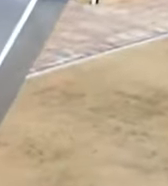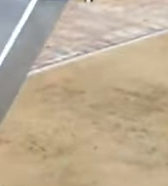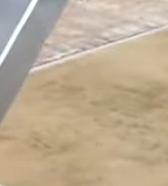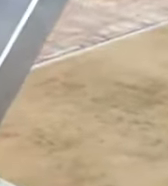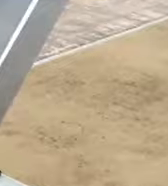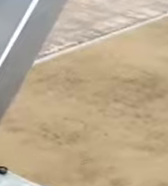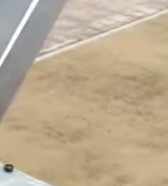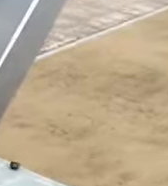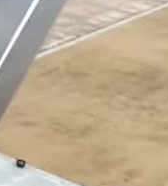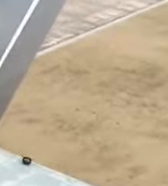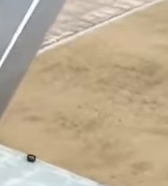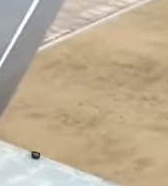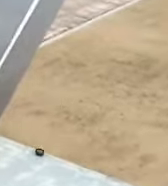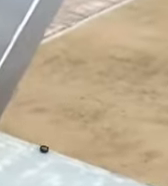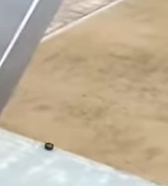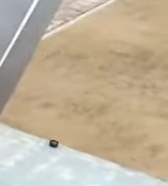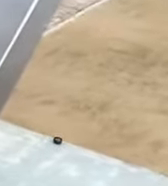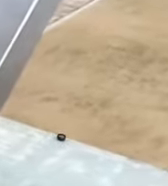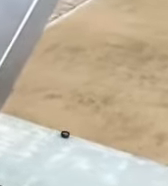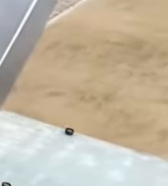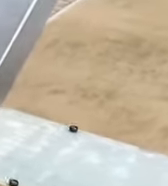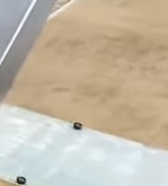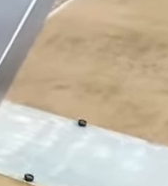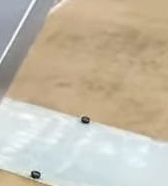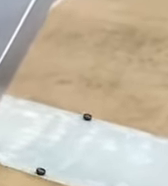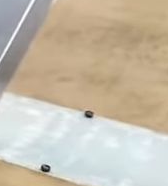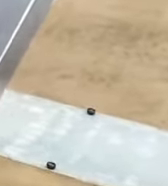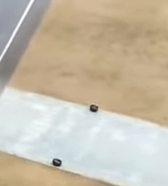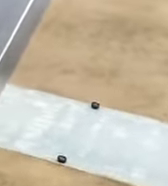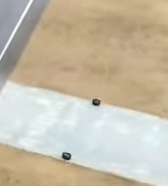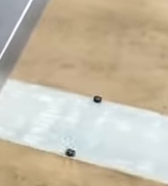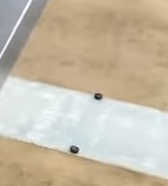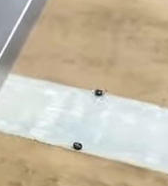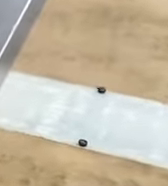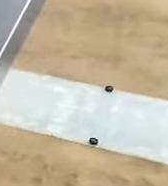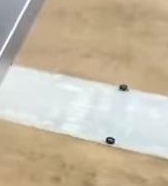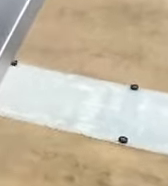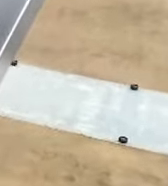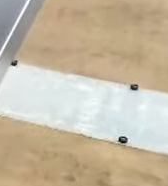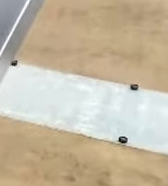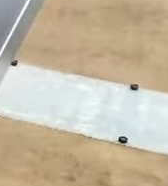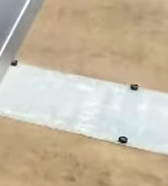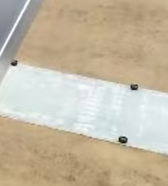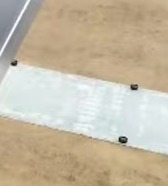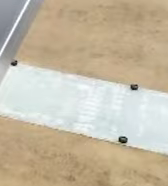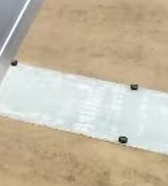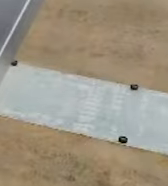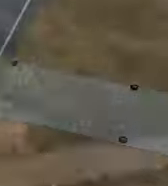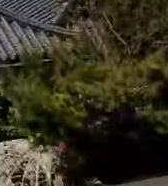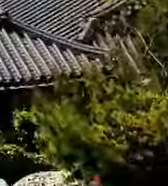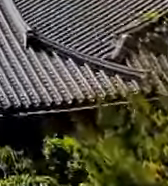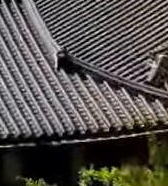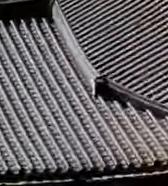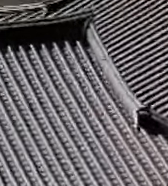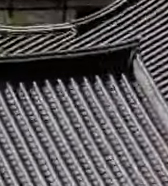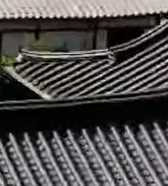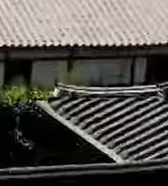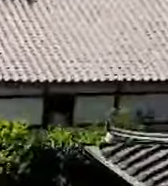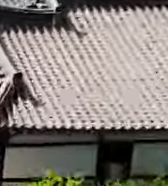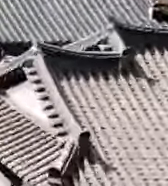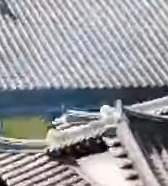충남, 부여 백제문화단지를 배경으로 8.0%를 충남이 기록하고 있군요. 이번